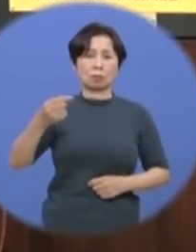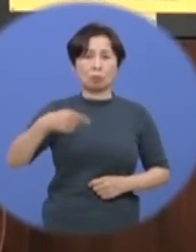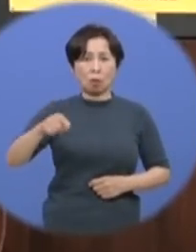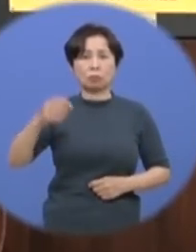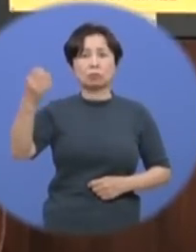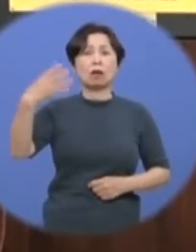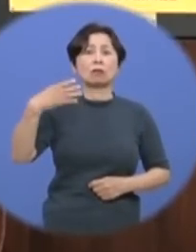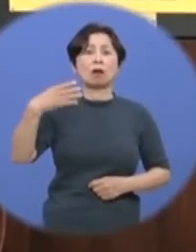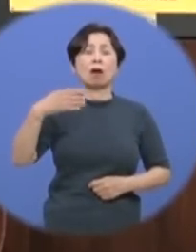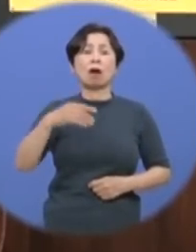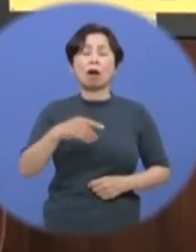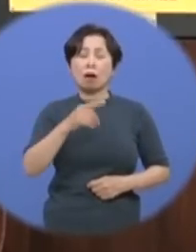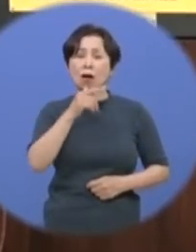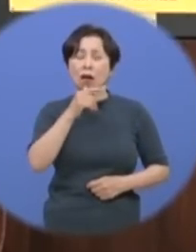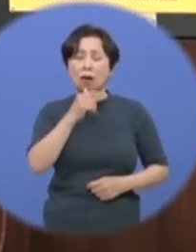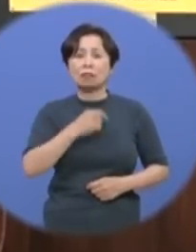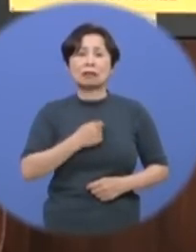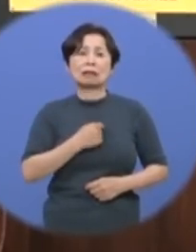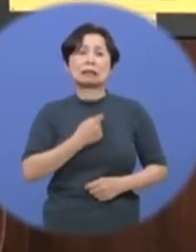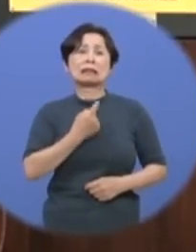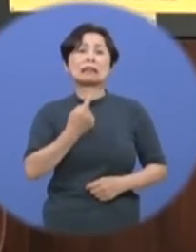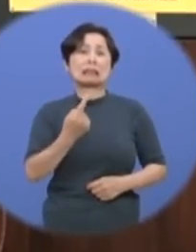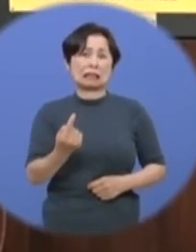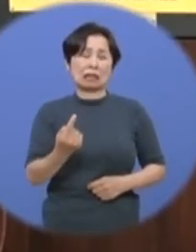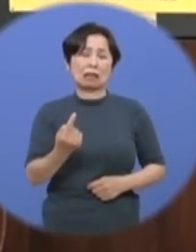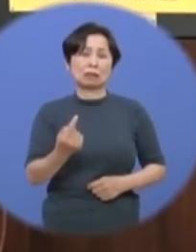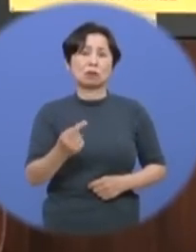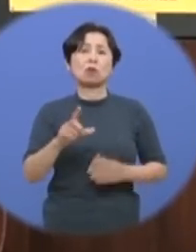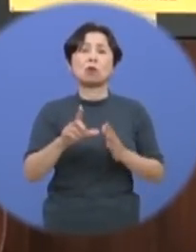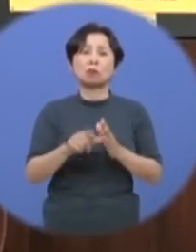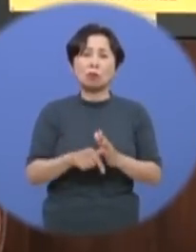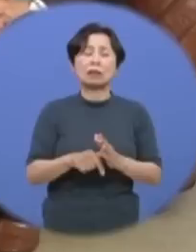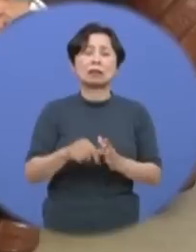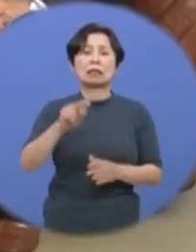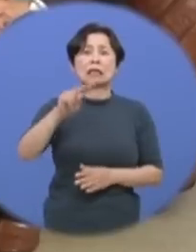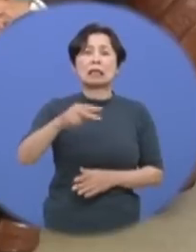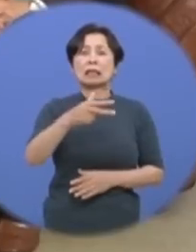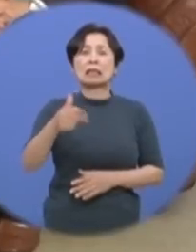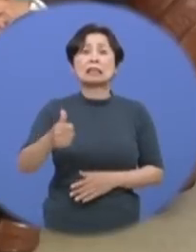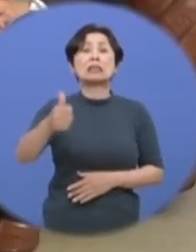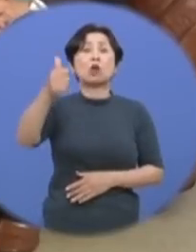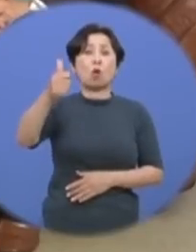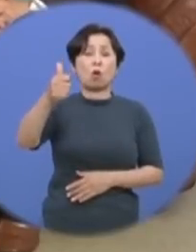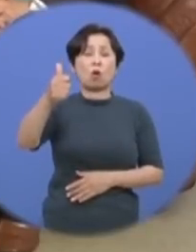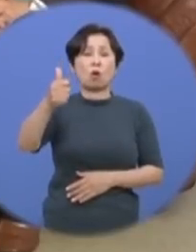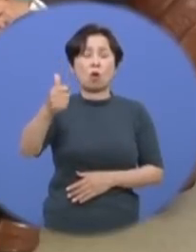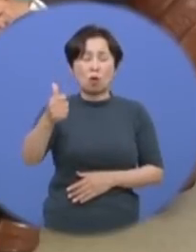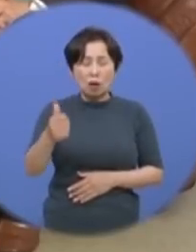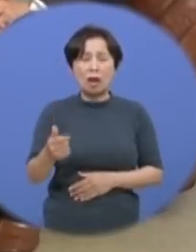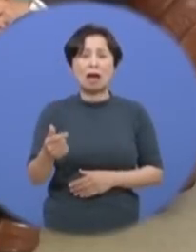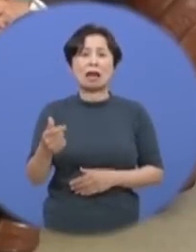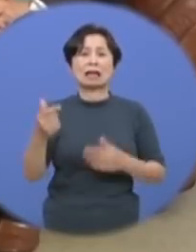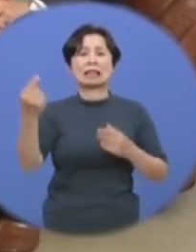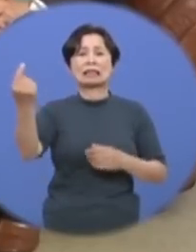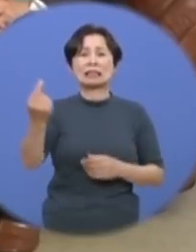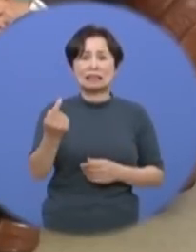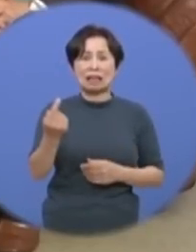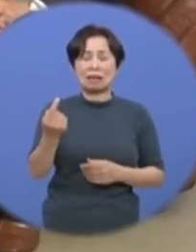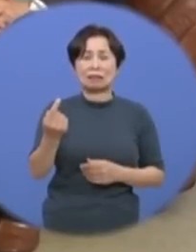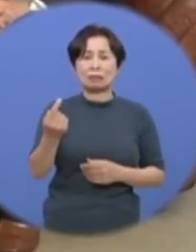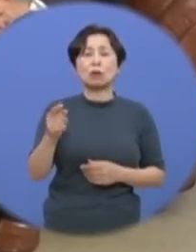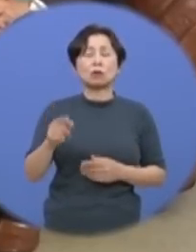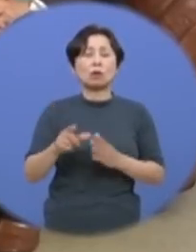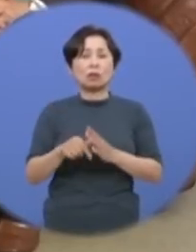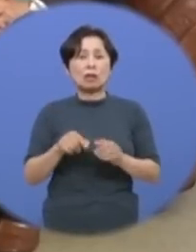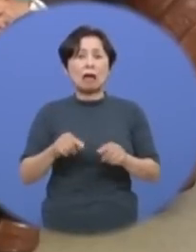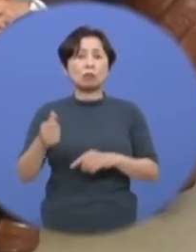思えば当時あのリー長がですね大学駅て監督がお願いしますよだれ宜しくお願いし